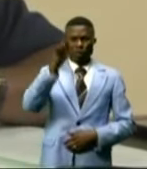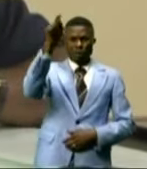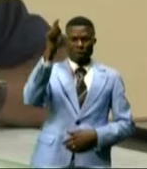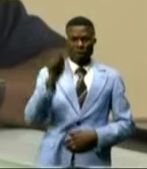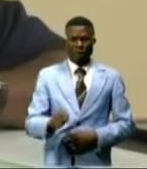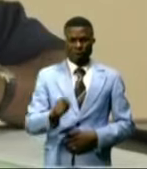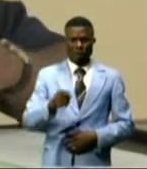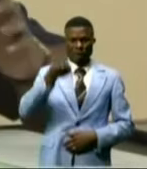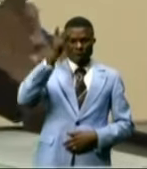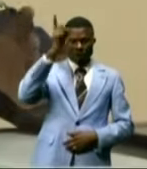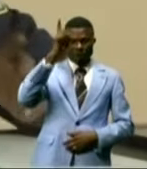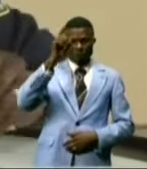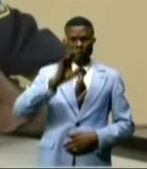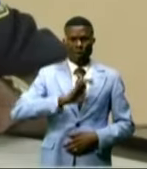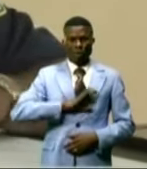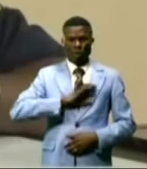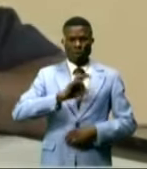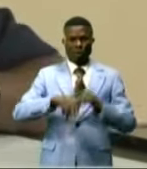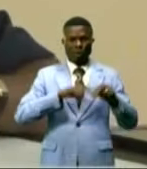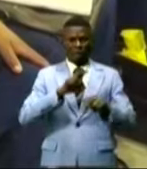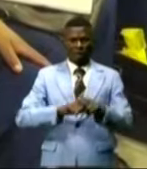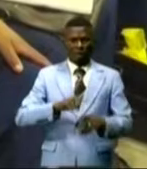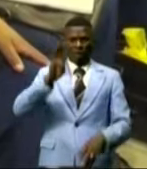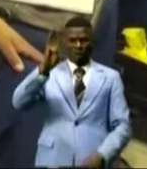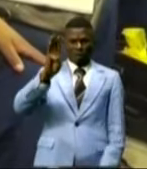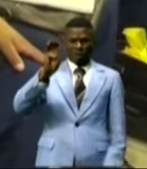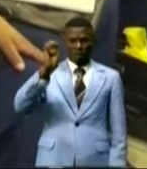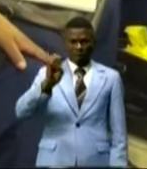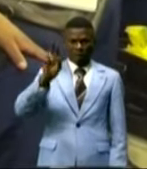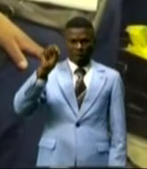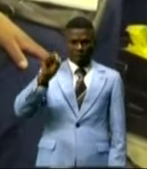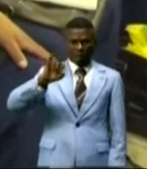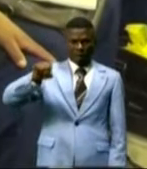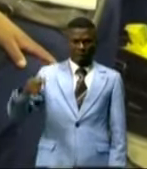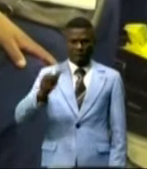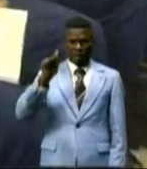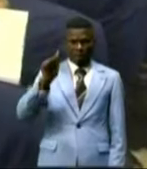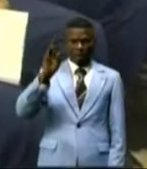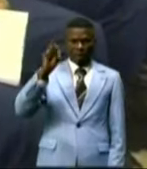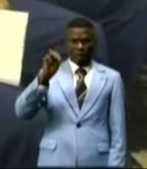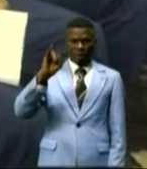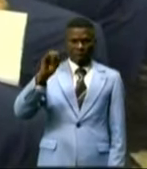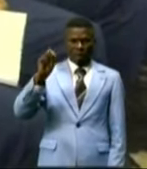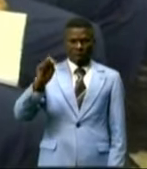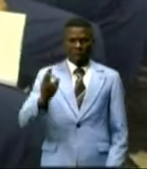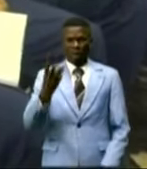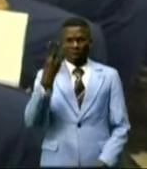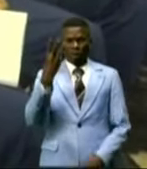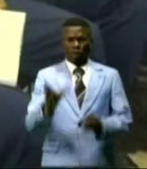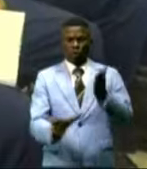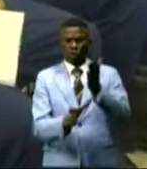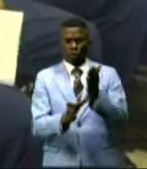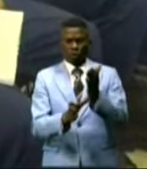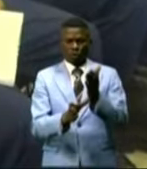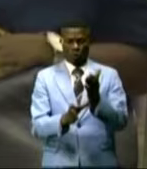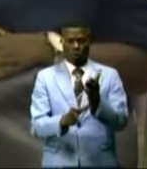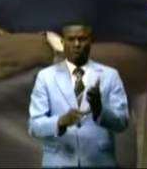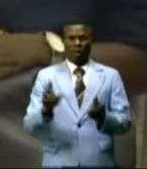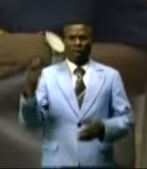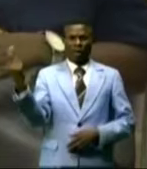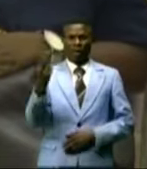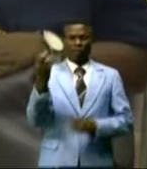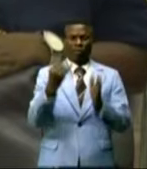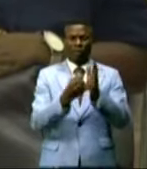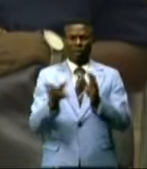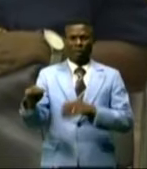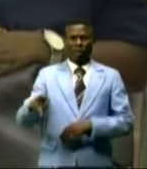PNC, Benjamin Alongaboni, accompagné de ses trois adjoints, aux commissaires provinciaux des 26 provinces de la